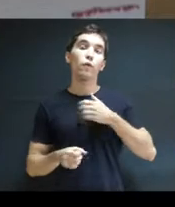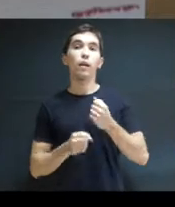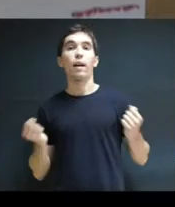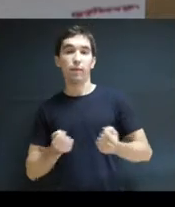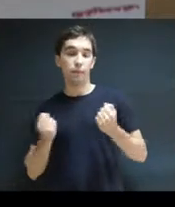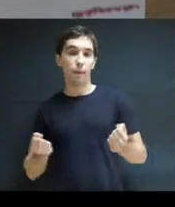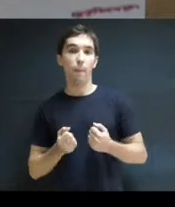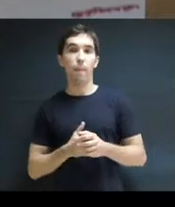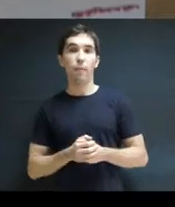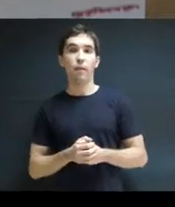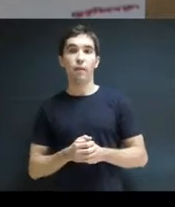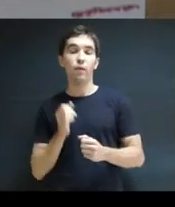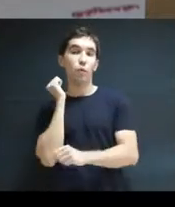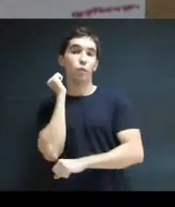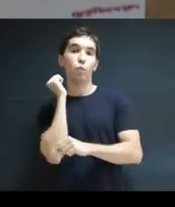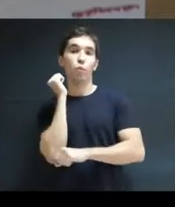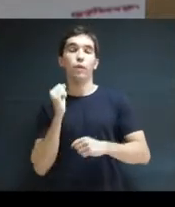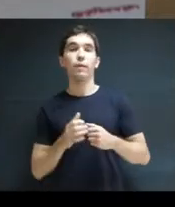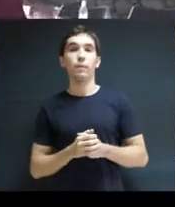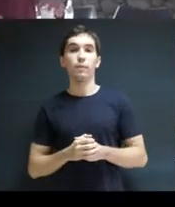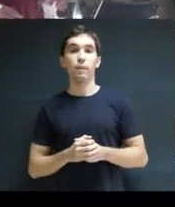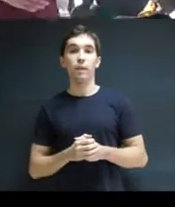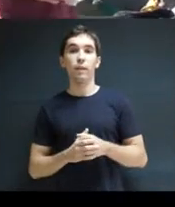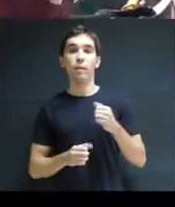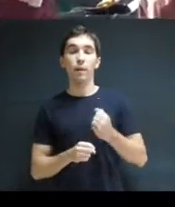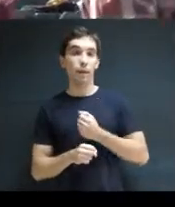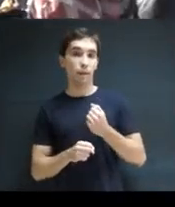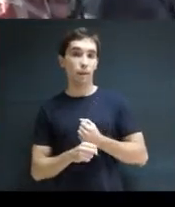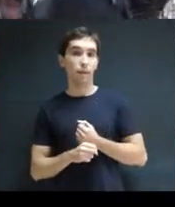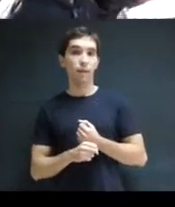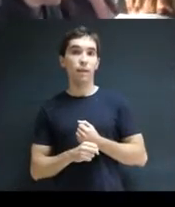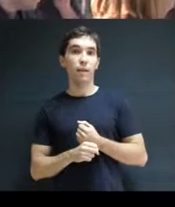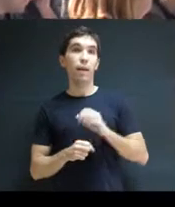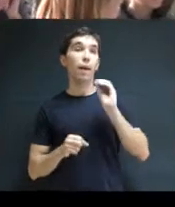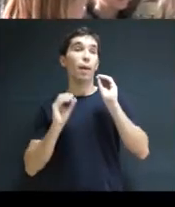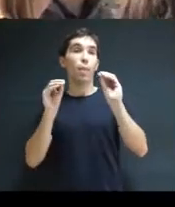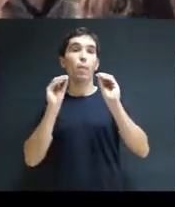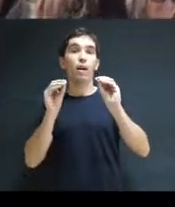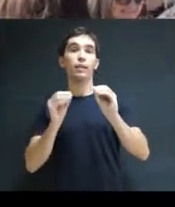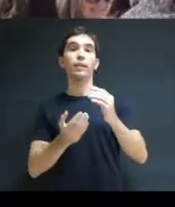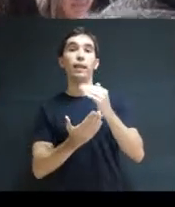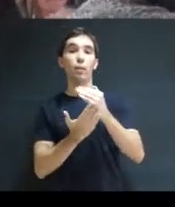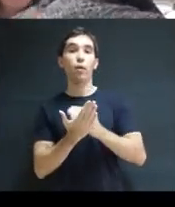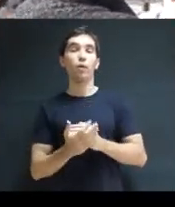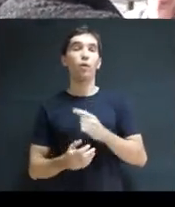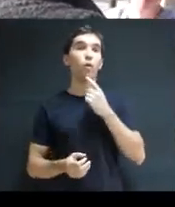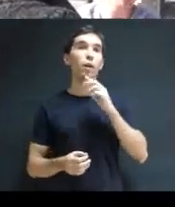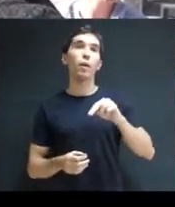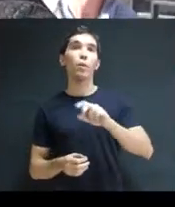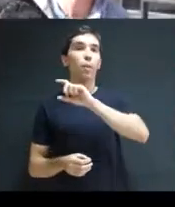akcije. Studiji se provode kroz edukacijske module čije su